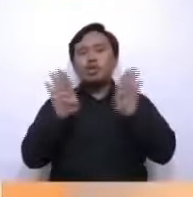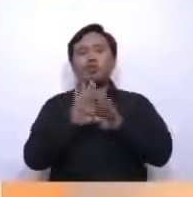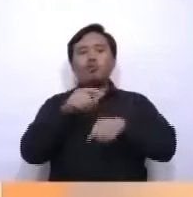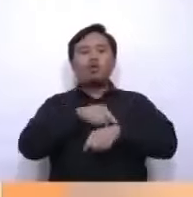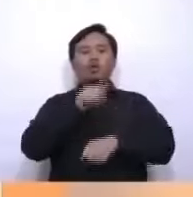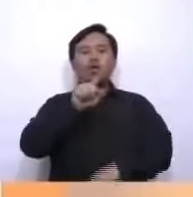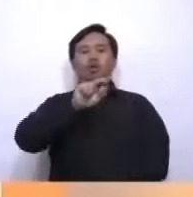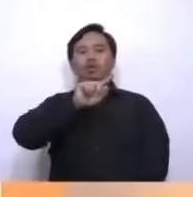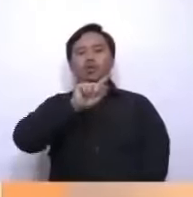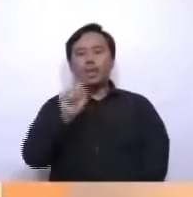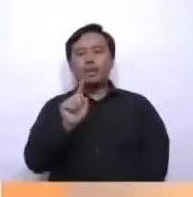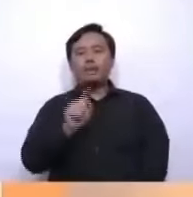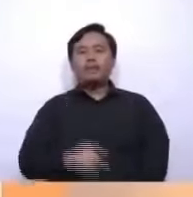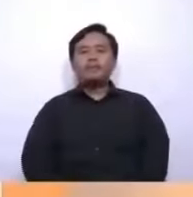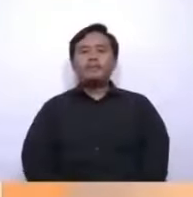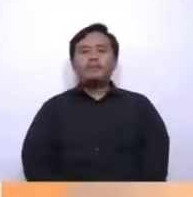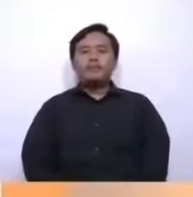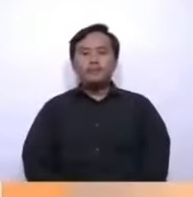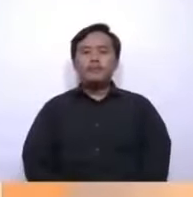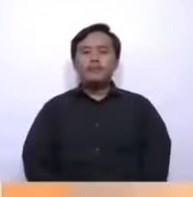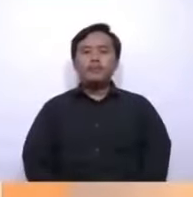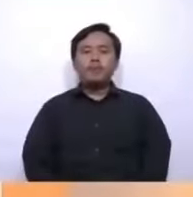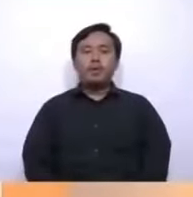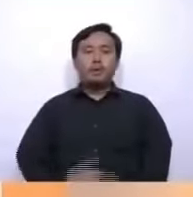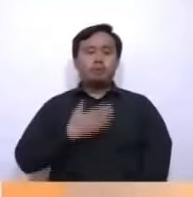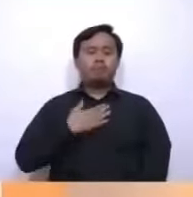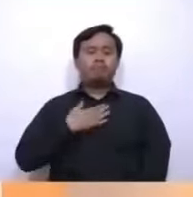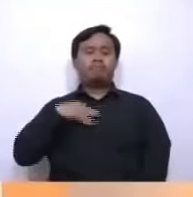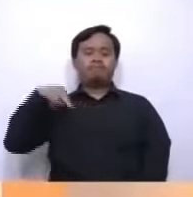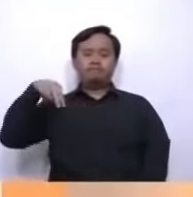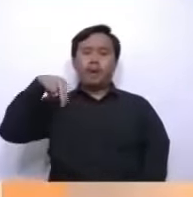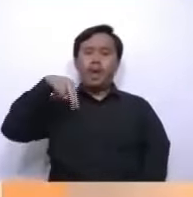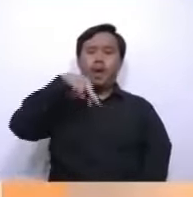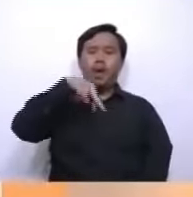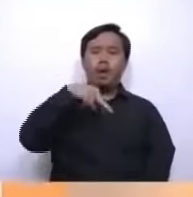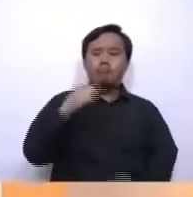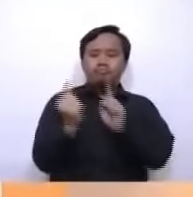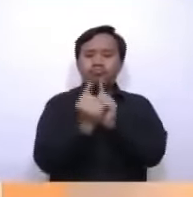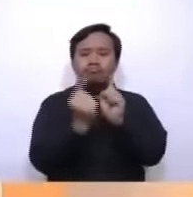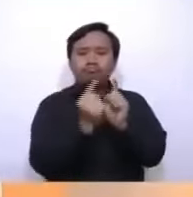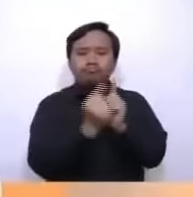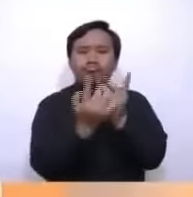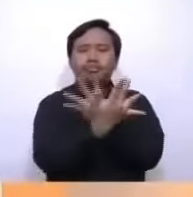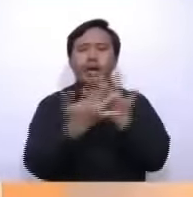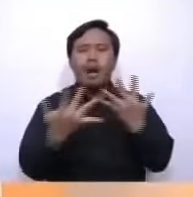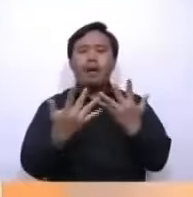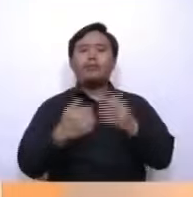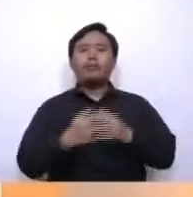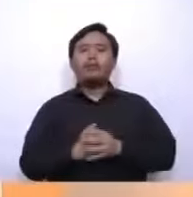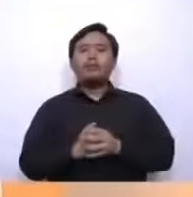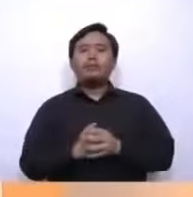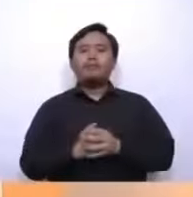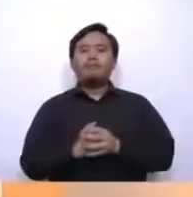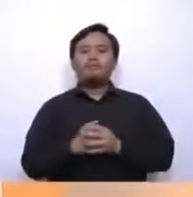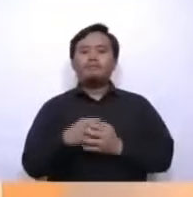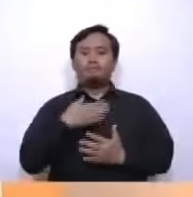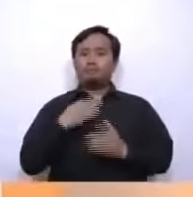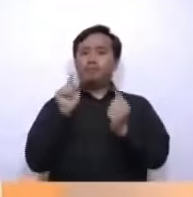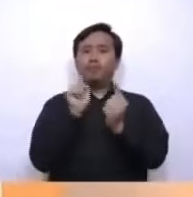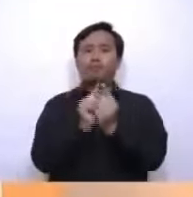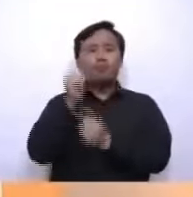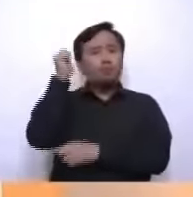saat Anda berbicara. Selama ini saya berjalan, saya menemui rakyat yang bayinya ditahan di rumah sakit. Saya menemui seorang